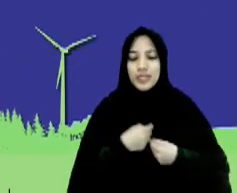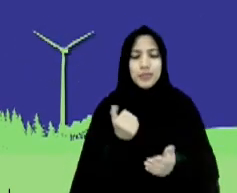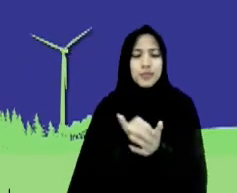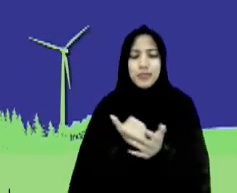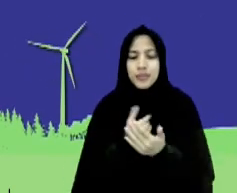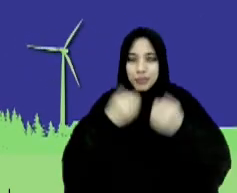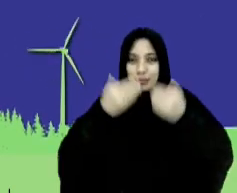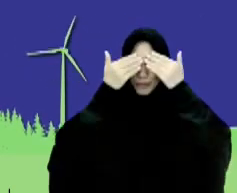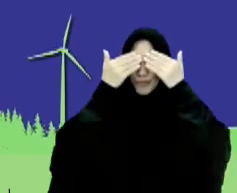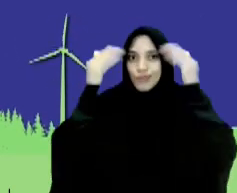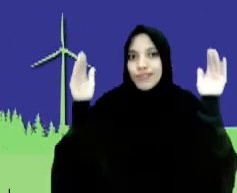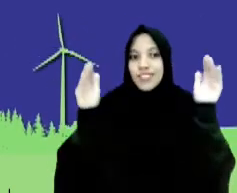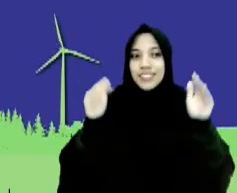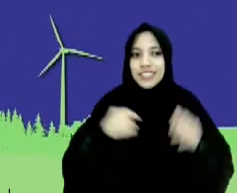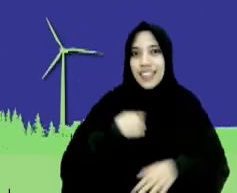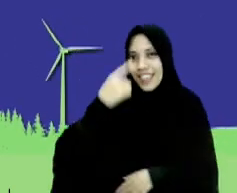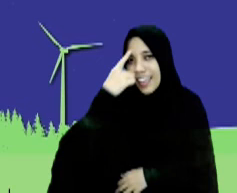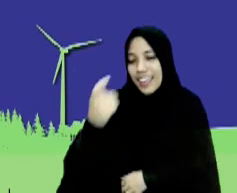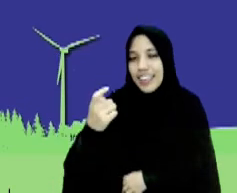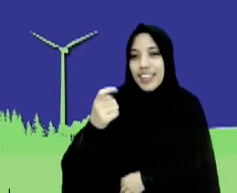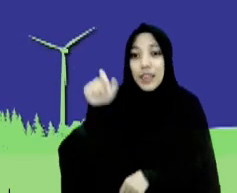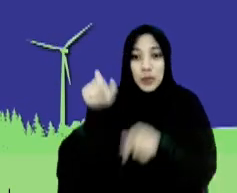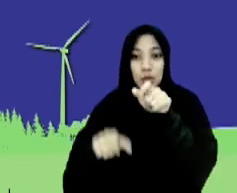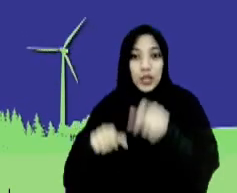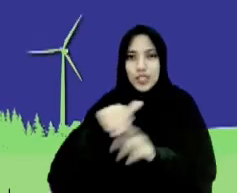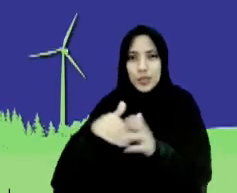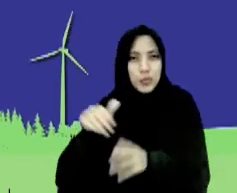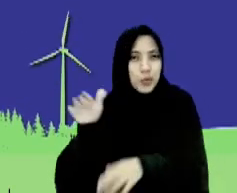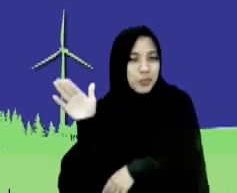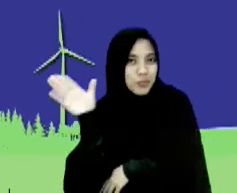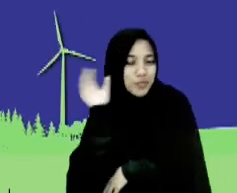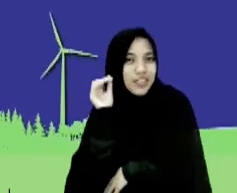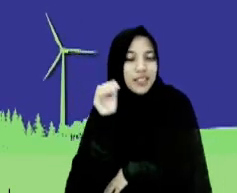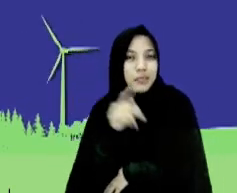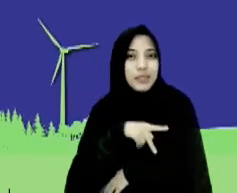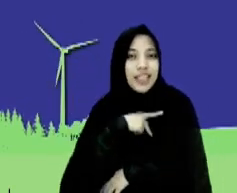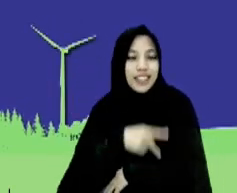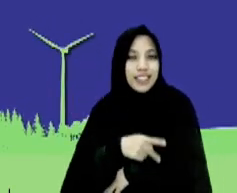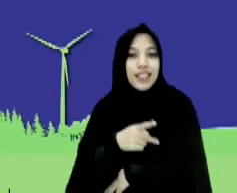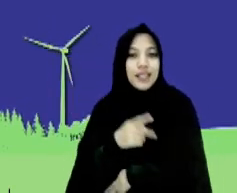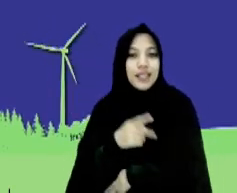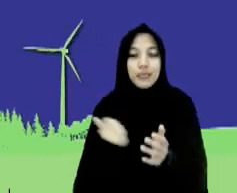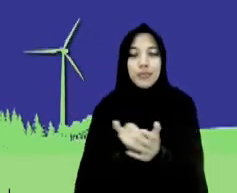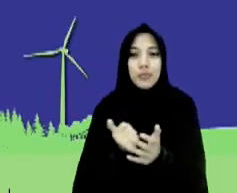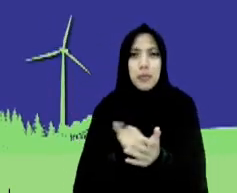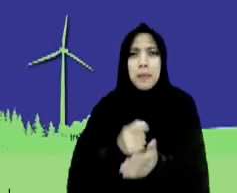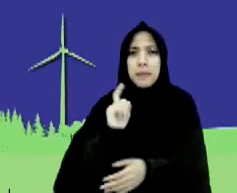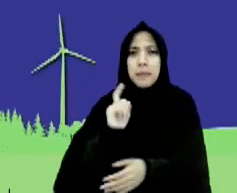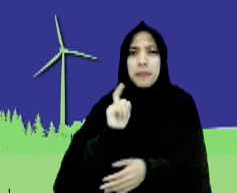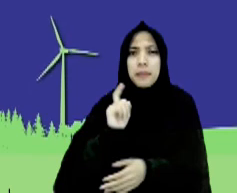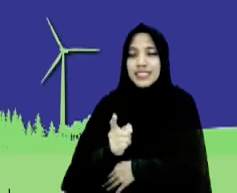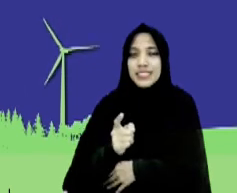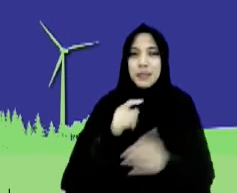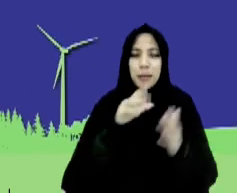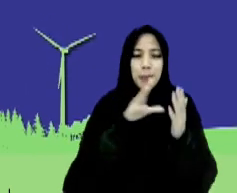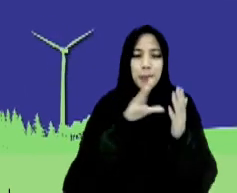yakin ee para ee para audiens partisipan dari sesi ini juga akan sangat ee ee belajar